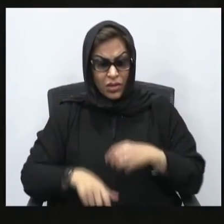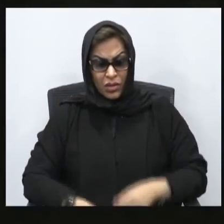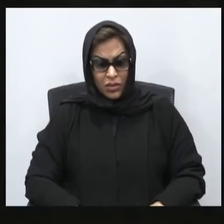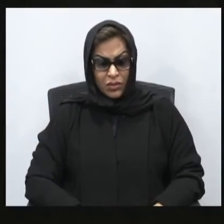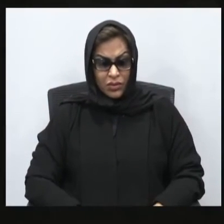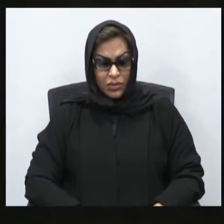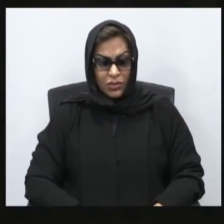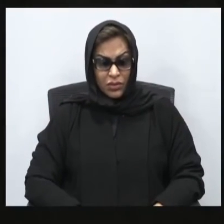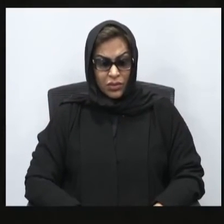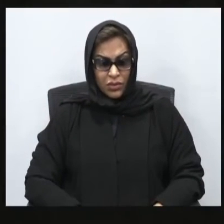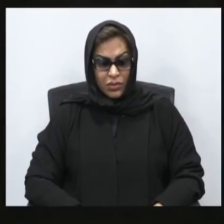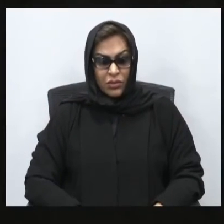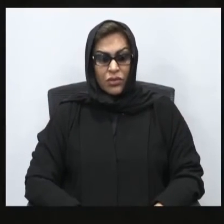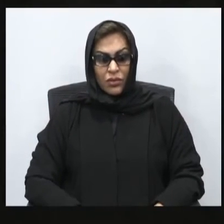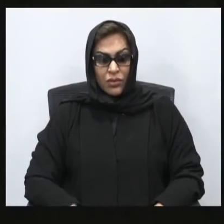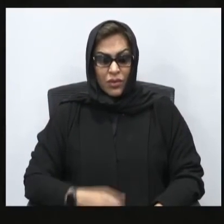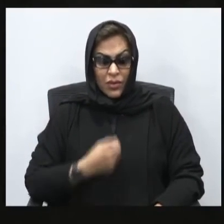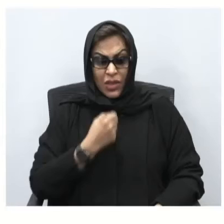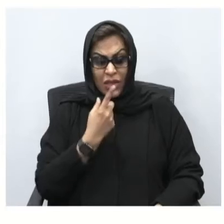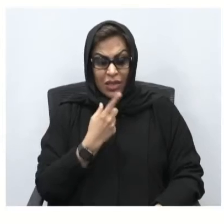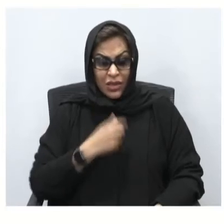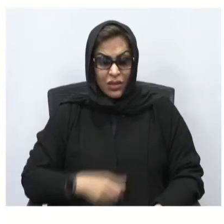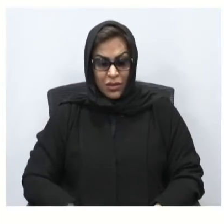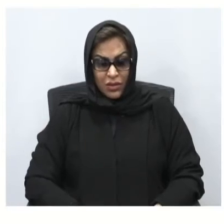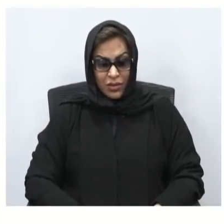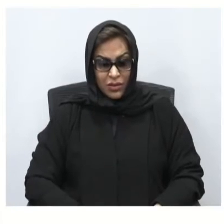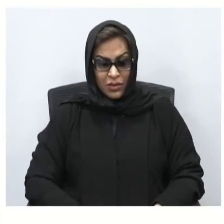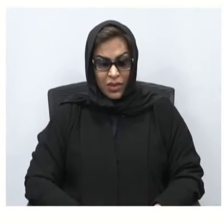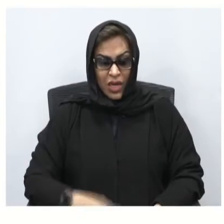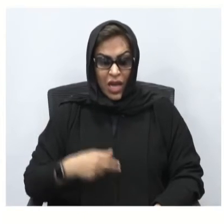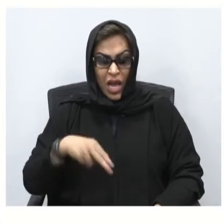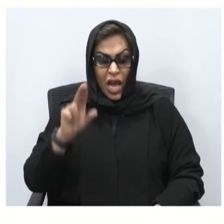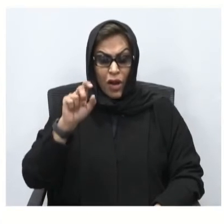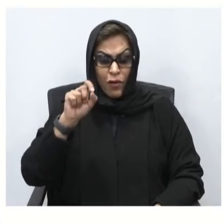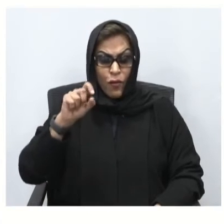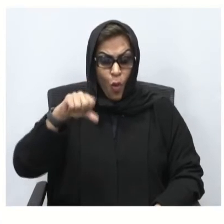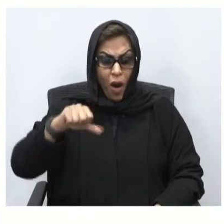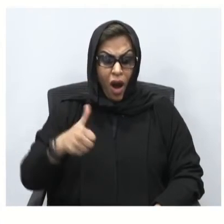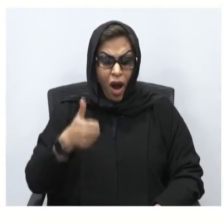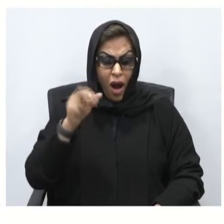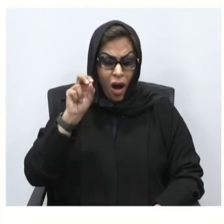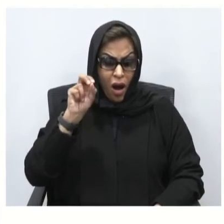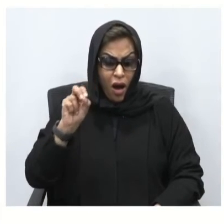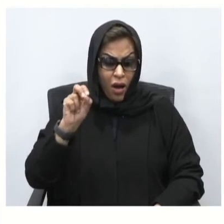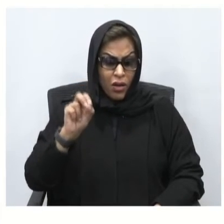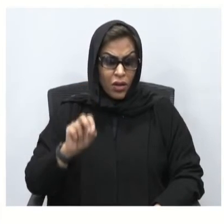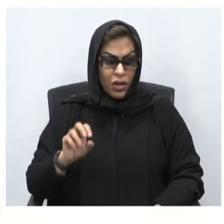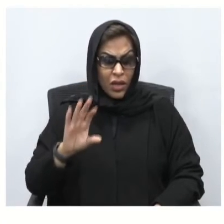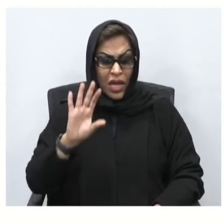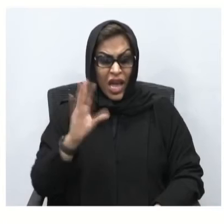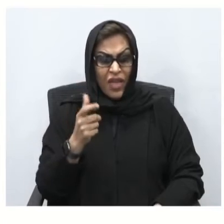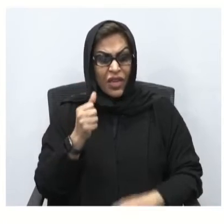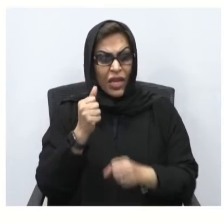لديهم عمليه الشهاق او ما يسمى الفواق هذه